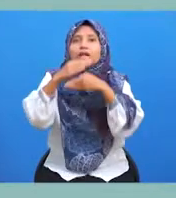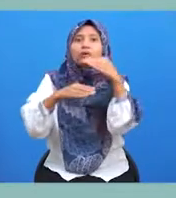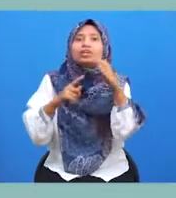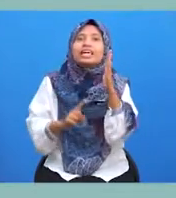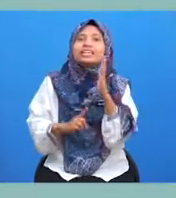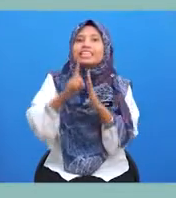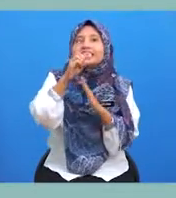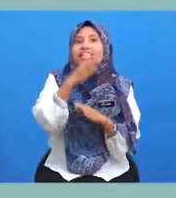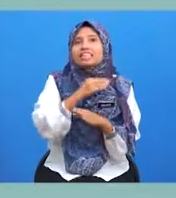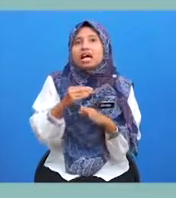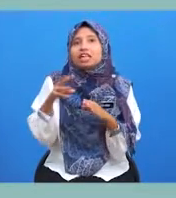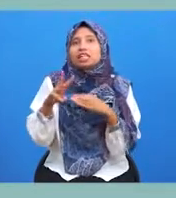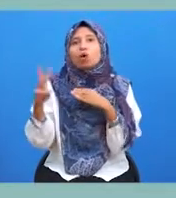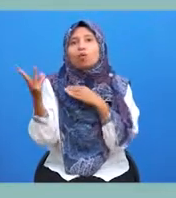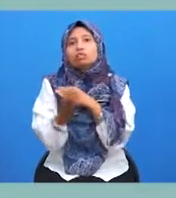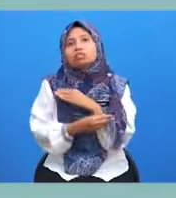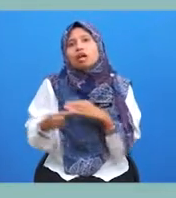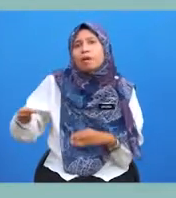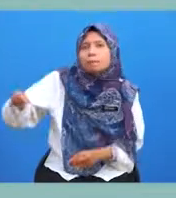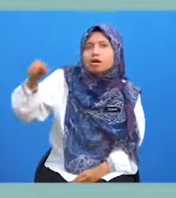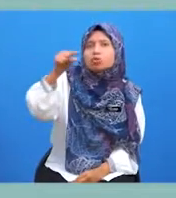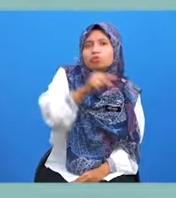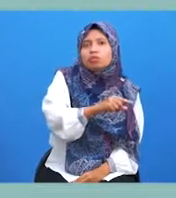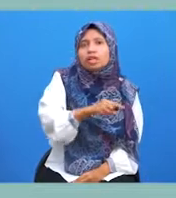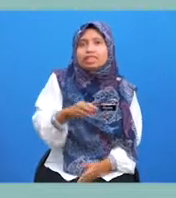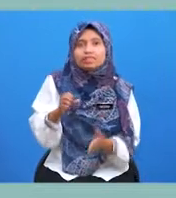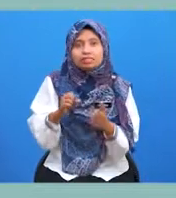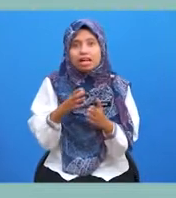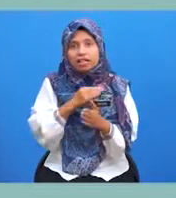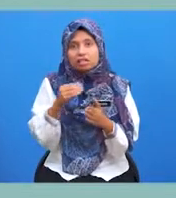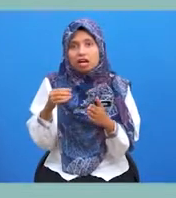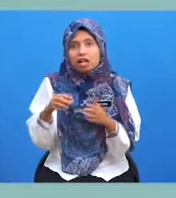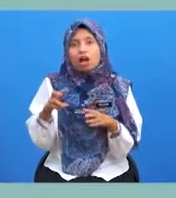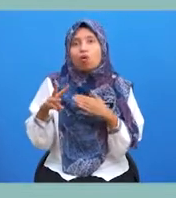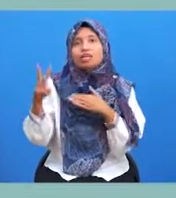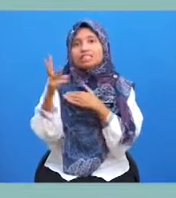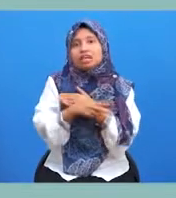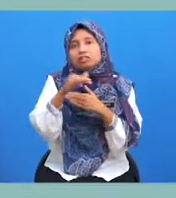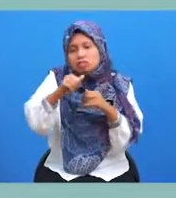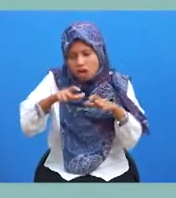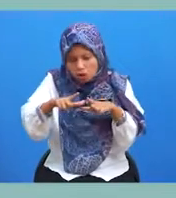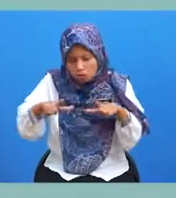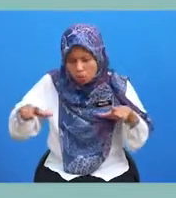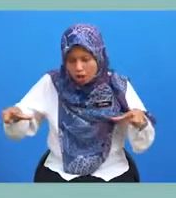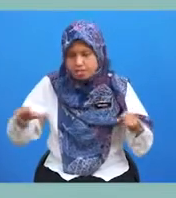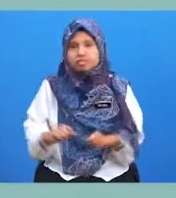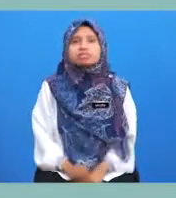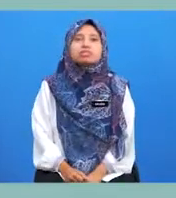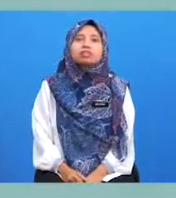bangunan tinggi serta kawasan pergunungan serta meliputi kawasan yang